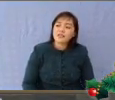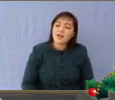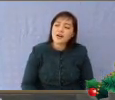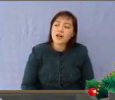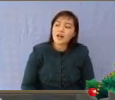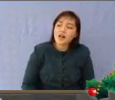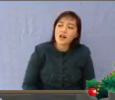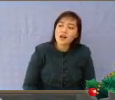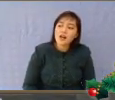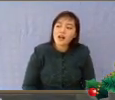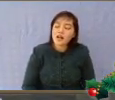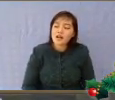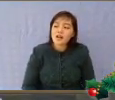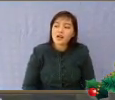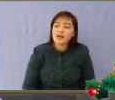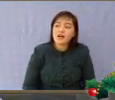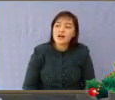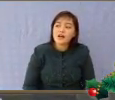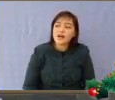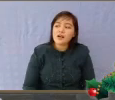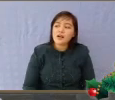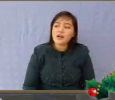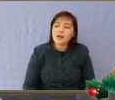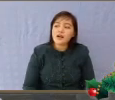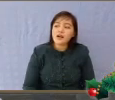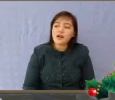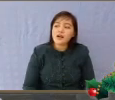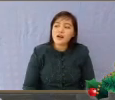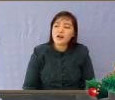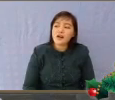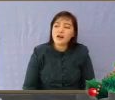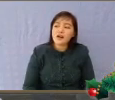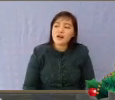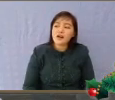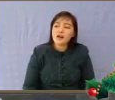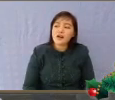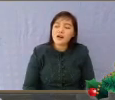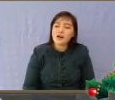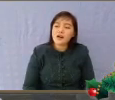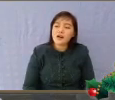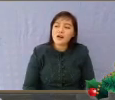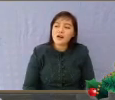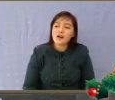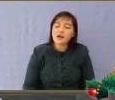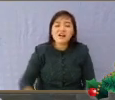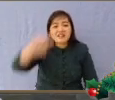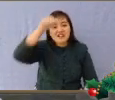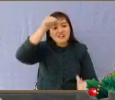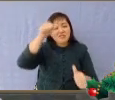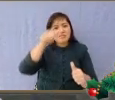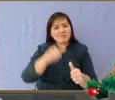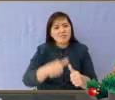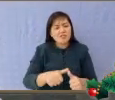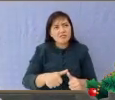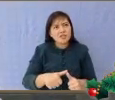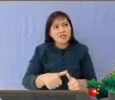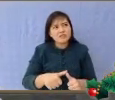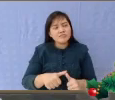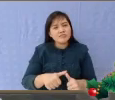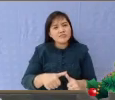na ang tanging gamot lamang niya ay titingin lamang doon sa isang brazen serpent? Meron bang doktor na makakagawa